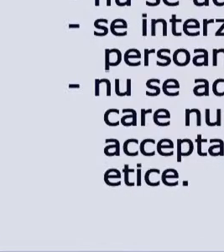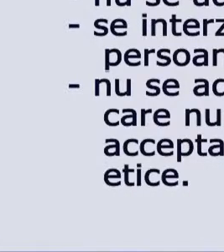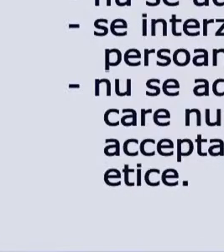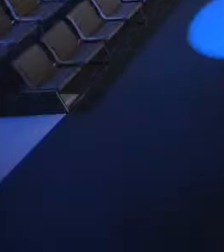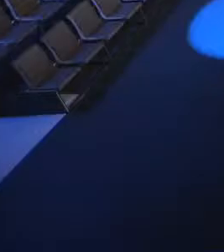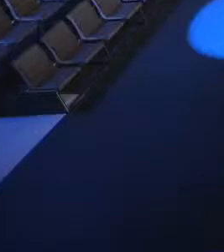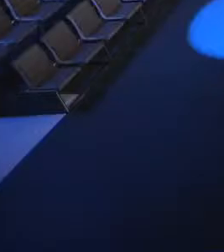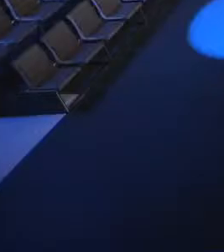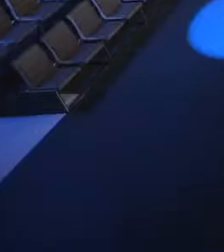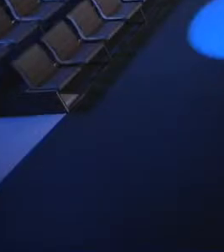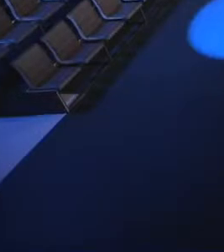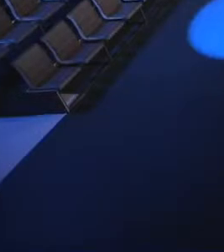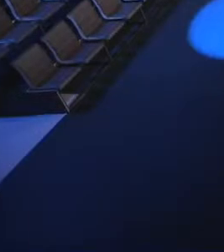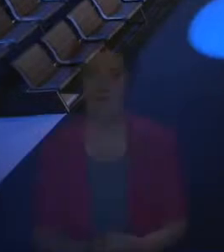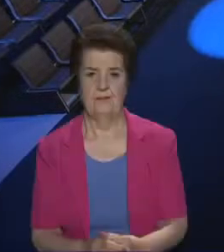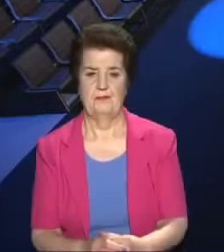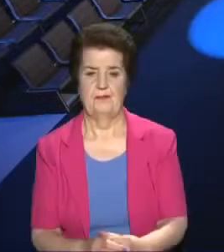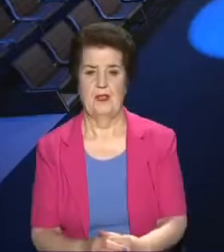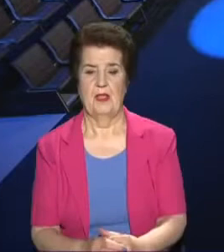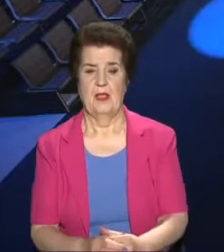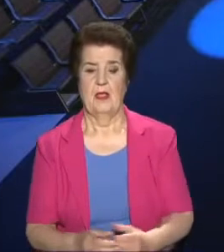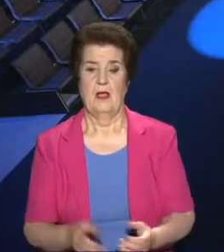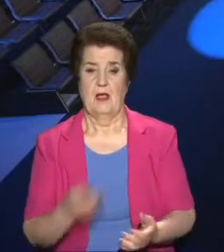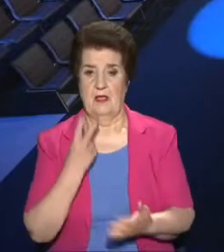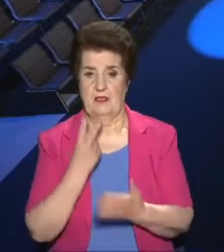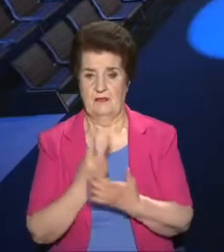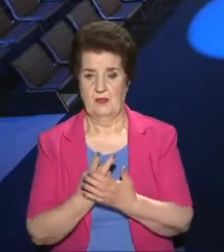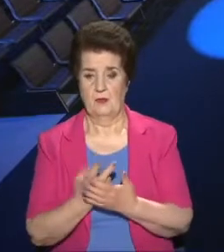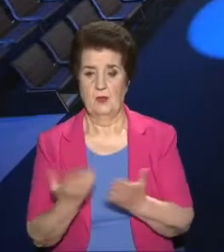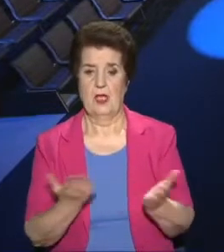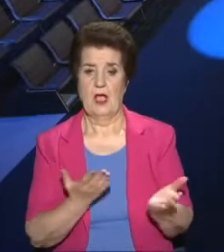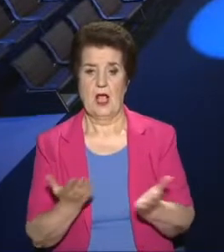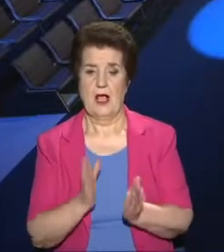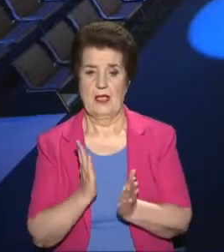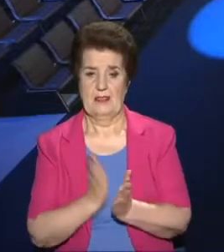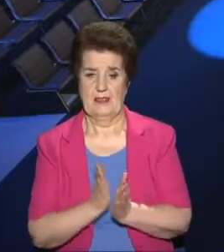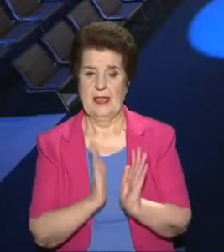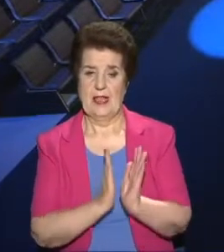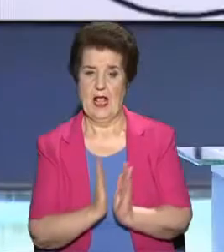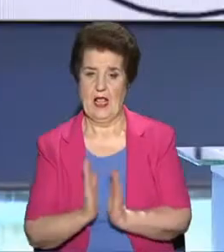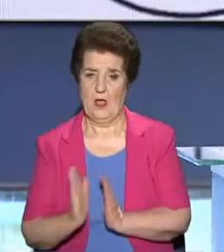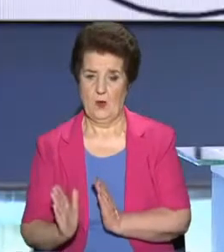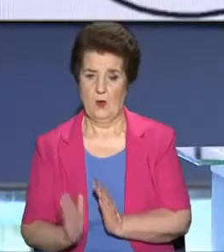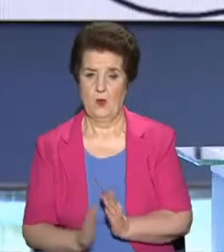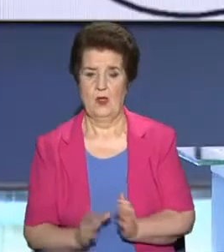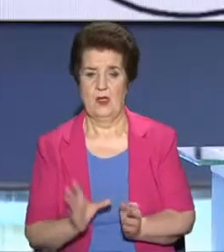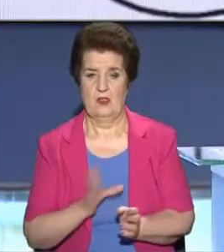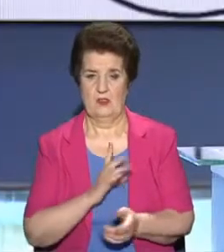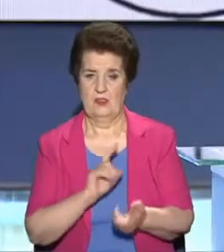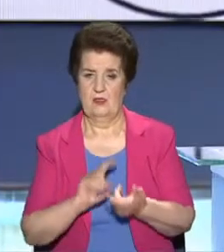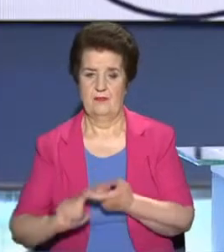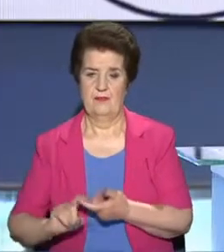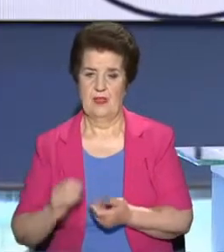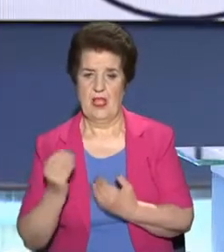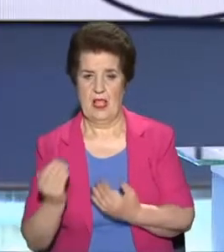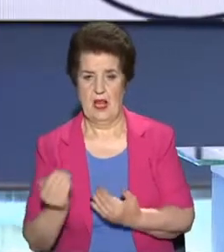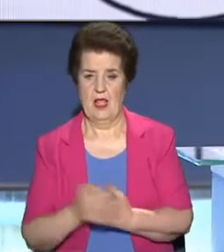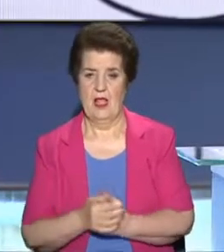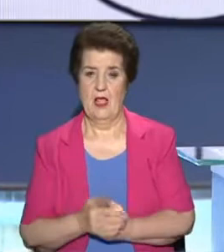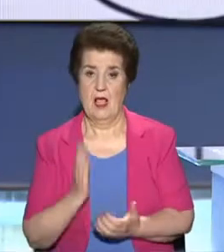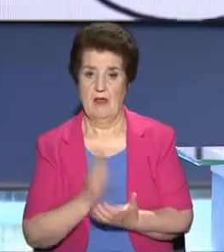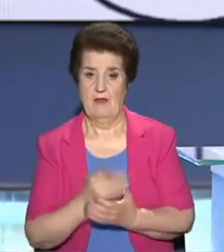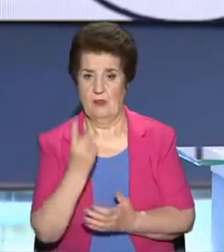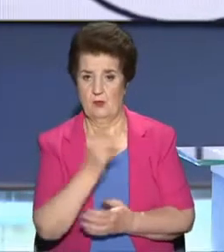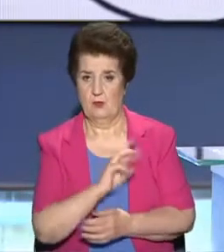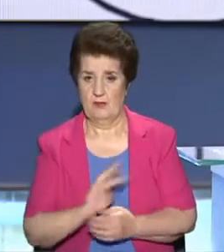etice așadar am văzut doamnă Guță Care sunt regulile și vă rog tare mult să ținem cont de ele aveți